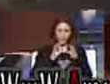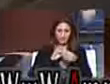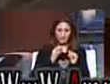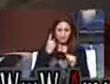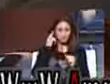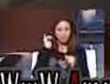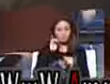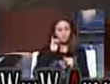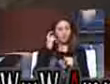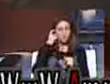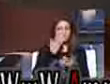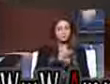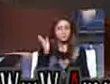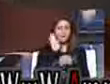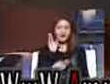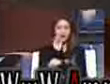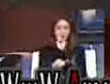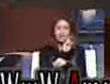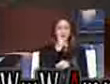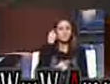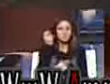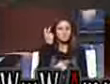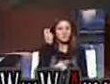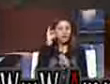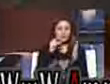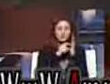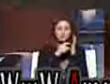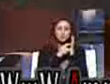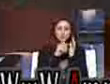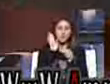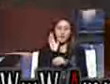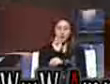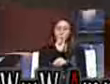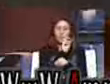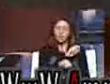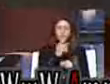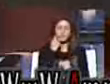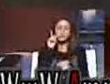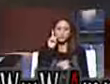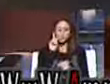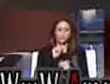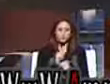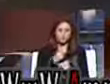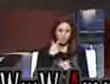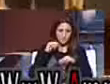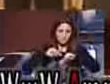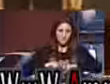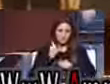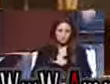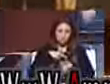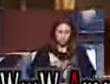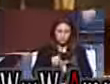نشر الثقافة الدستورية. انا دلوقتي متولي مهمة الامين العام لغاية اشهار الجمعية ان شاء الله، وبعد كده هنشكل المكتب التنفيذي ليها باذن